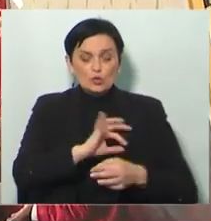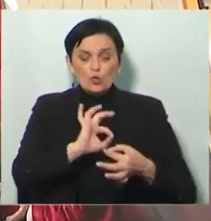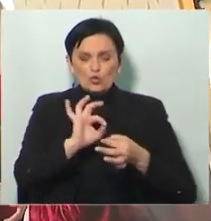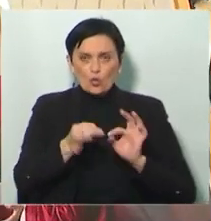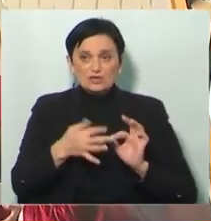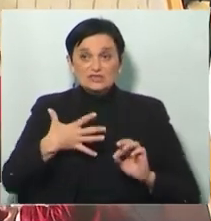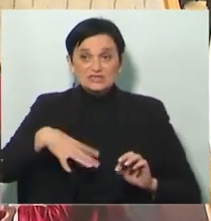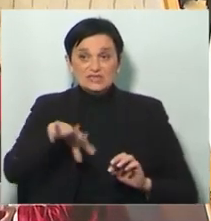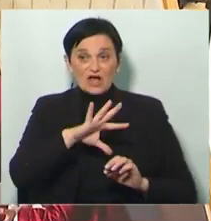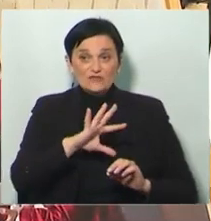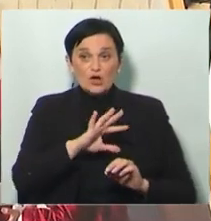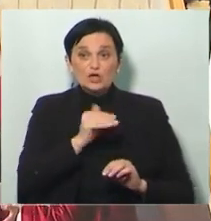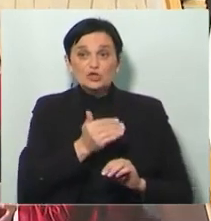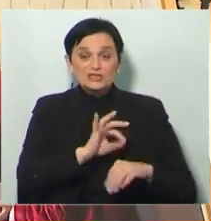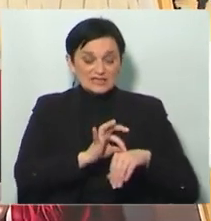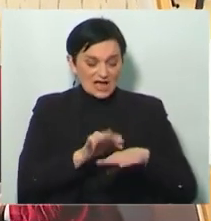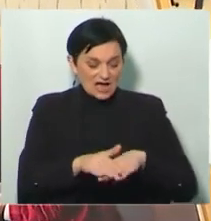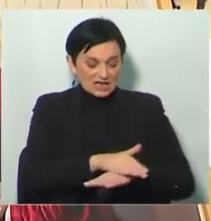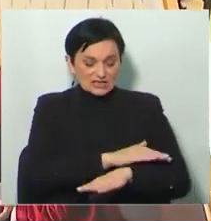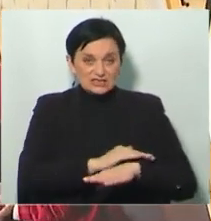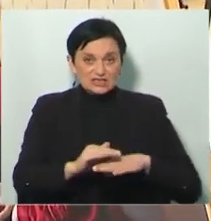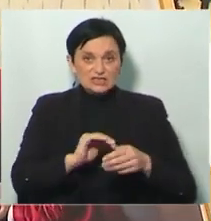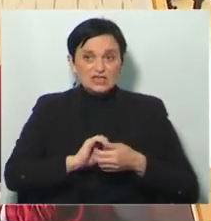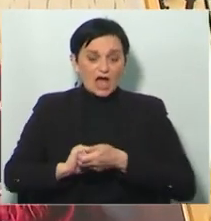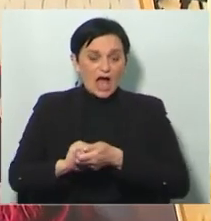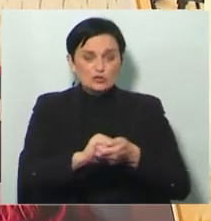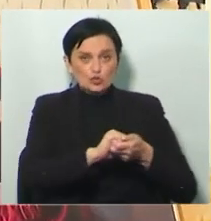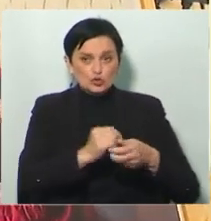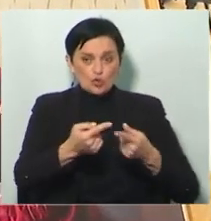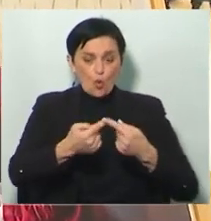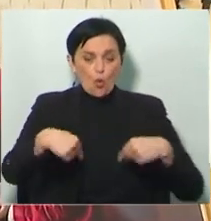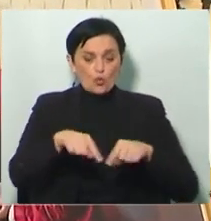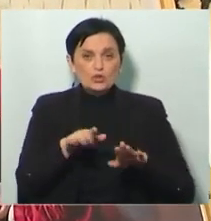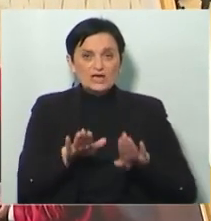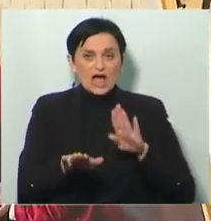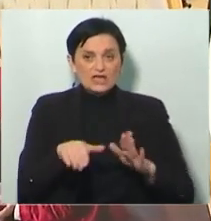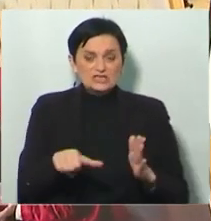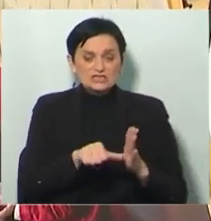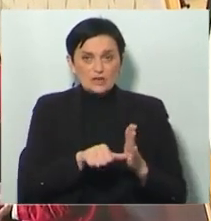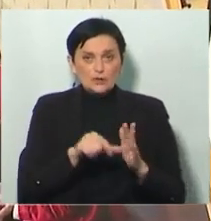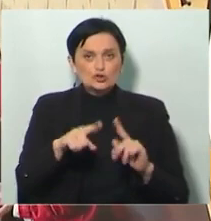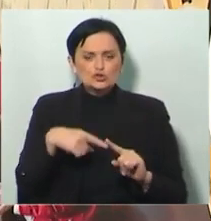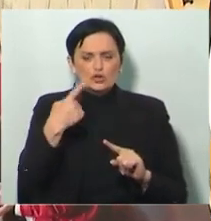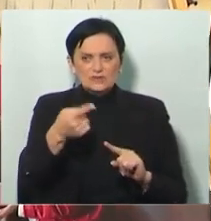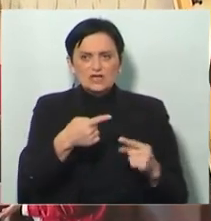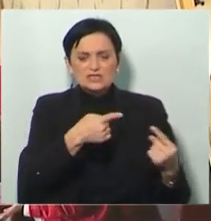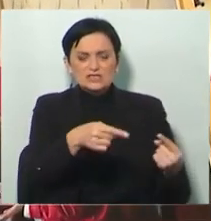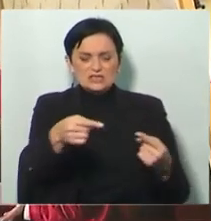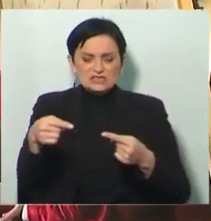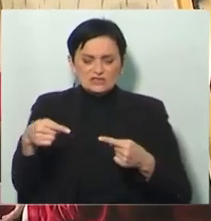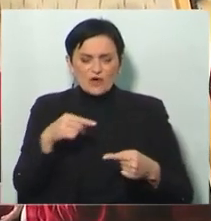კონკრეტულად საქართველოს ფოტოდერმატოლოგიისა და კანის კინეკოს ასოციაციის ორგანიზებით და მას შემდეგ სხვა